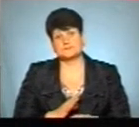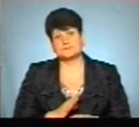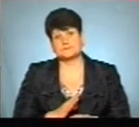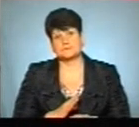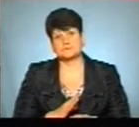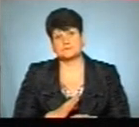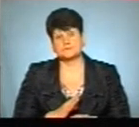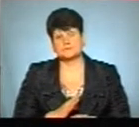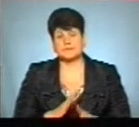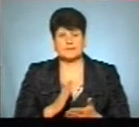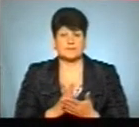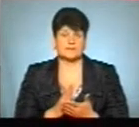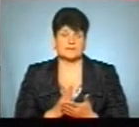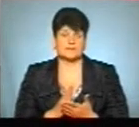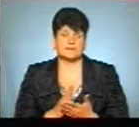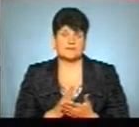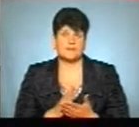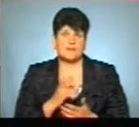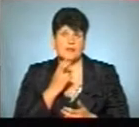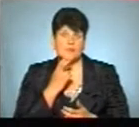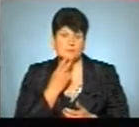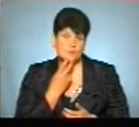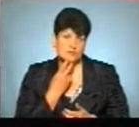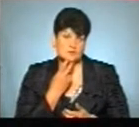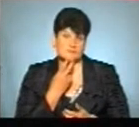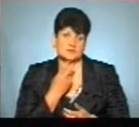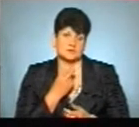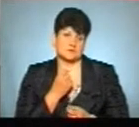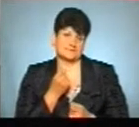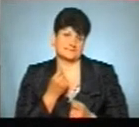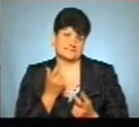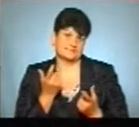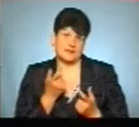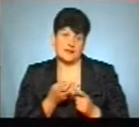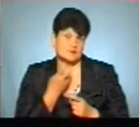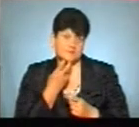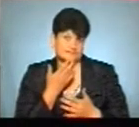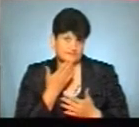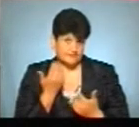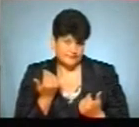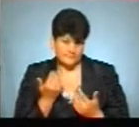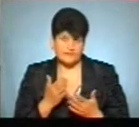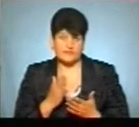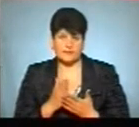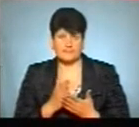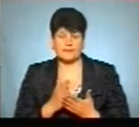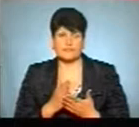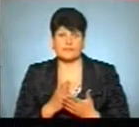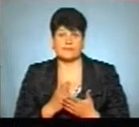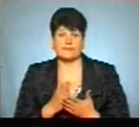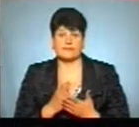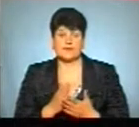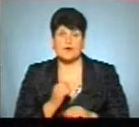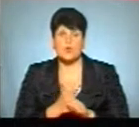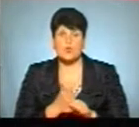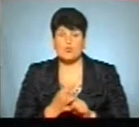інколи викликає навіть певну посмішку, хоча це не смішно, викликає певну посмішку